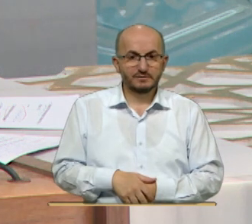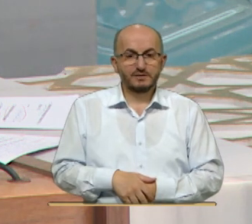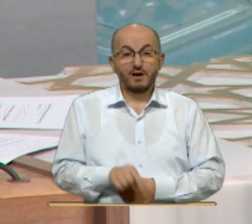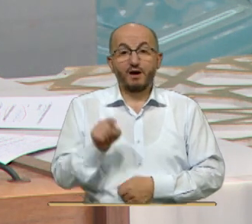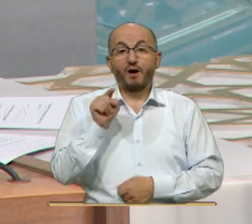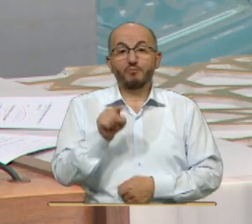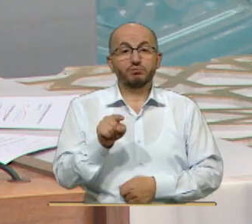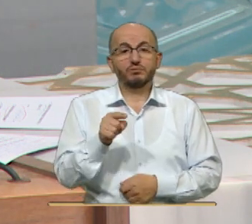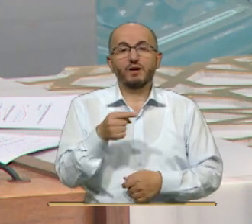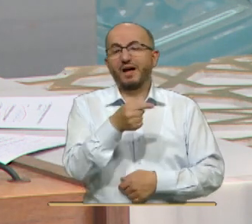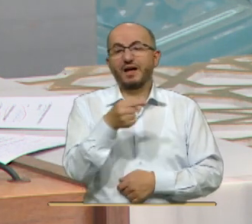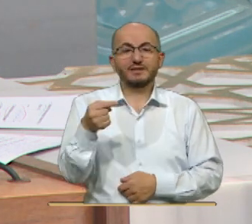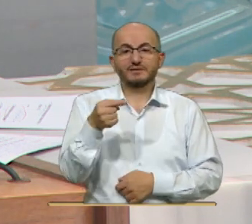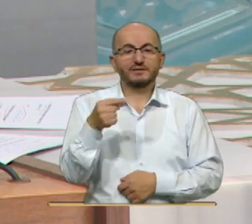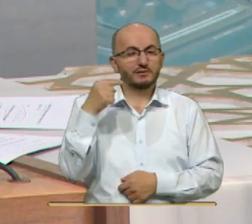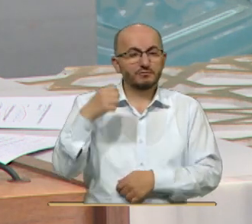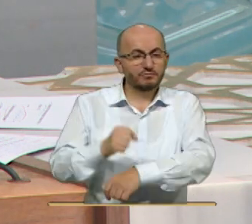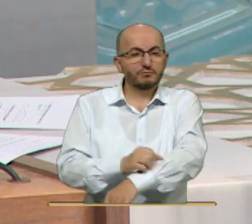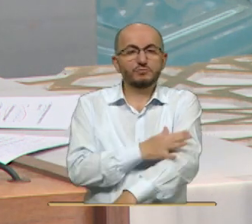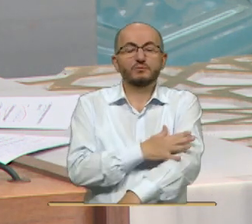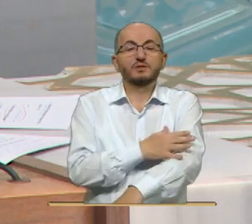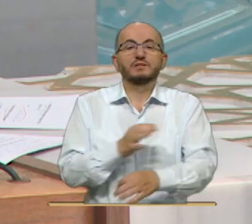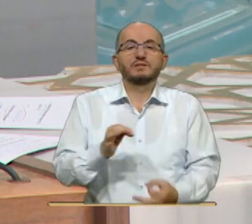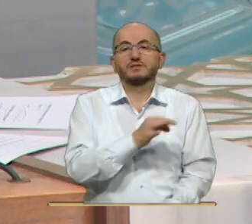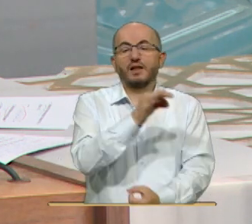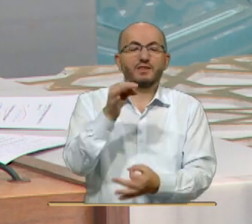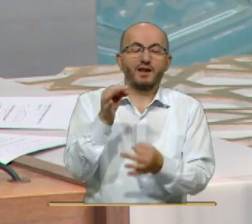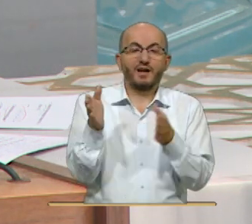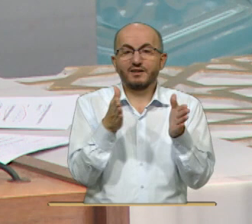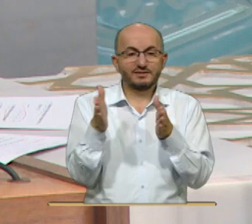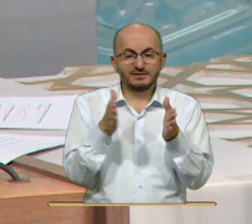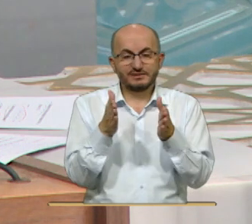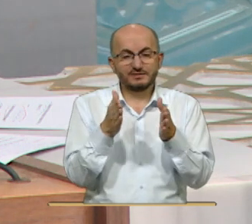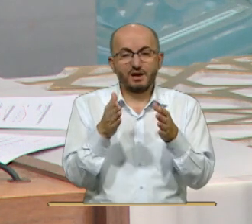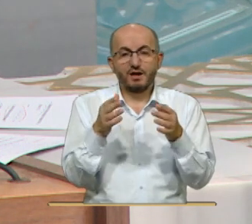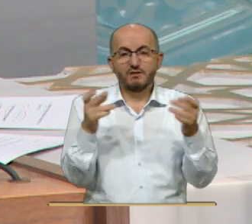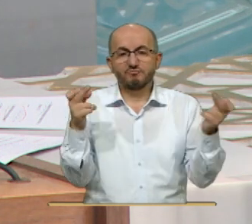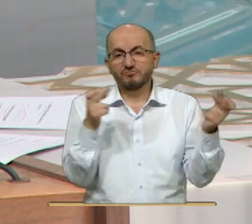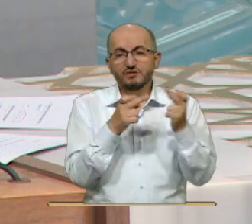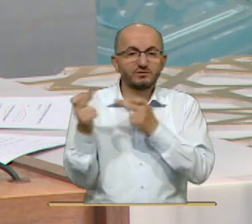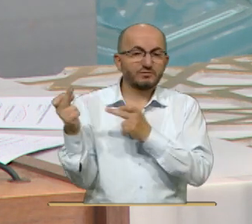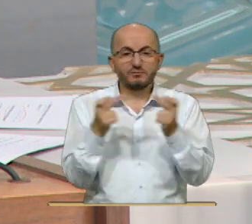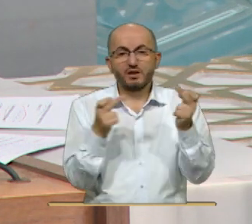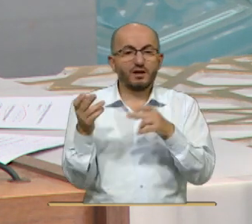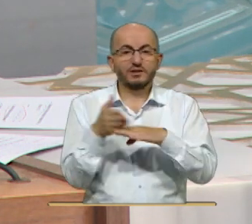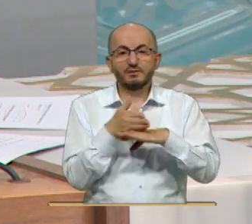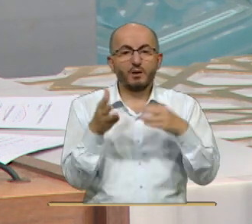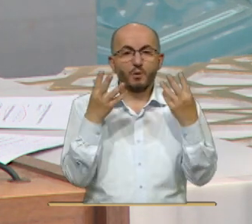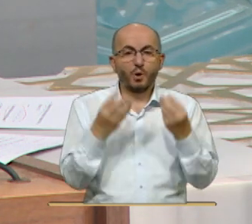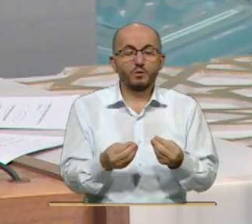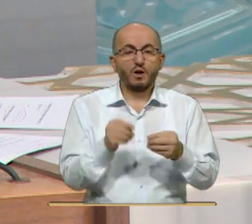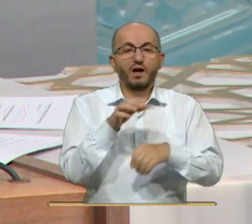Bu olumsuz duyguları ve insanlar arasında çatışmalara sebep olan